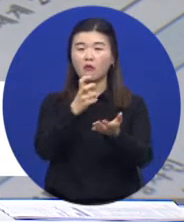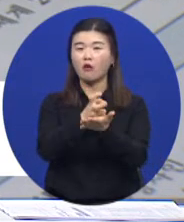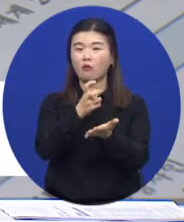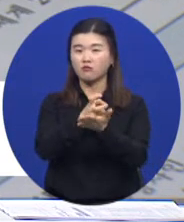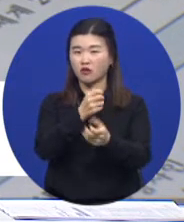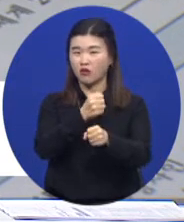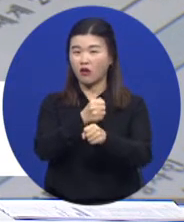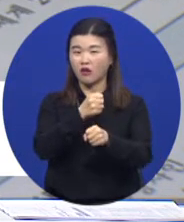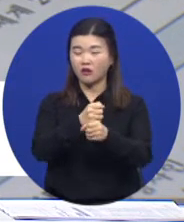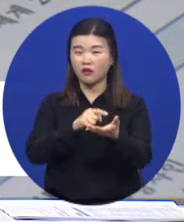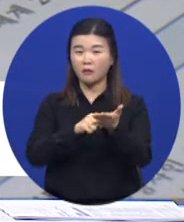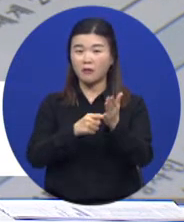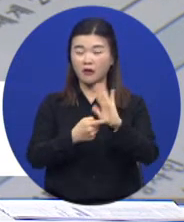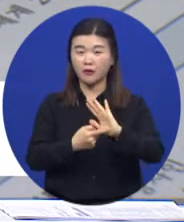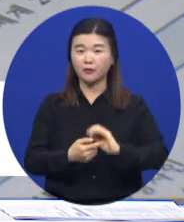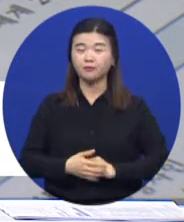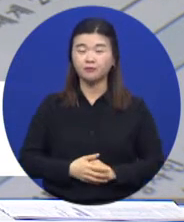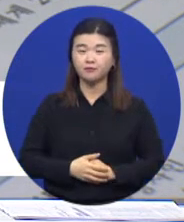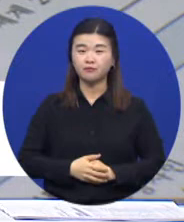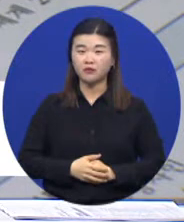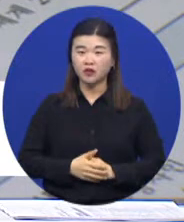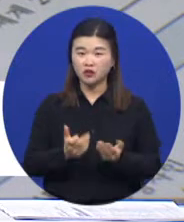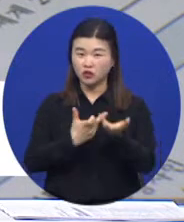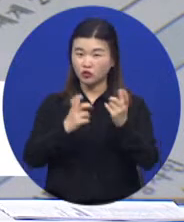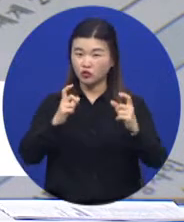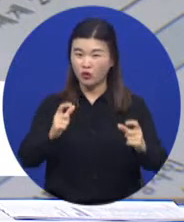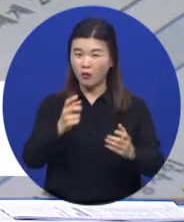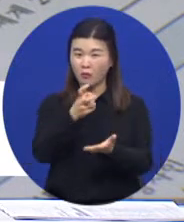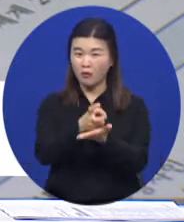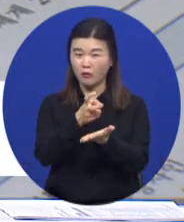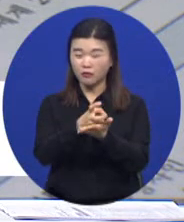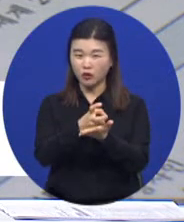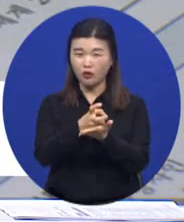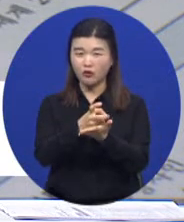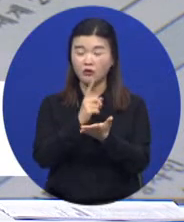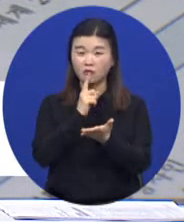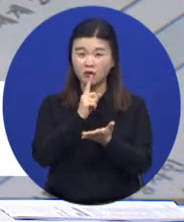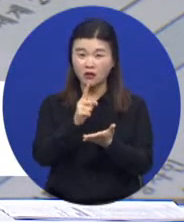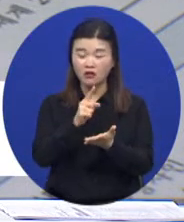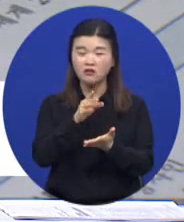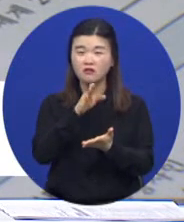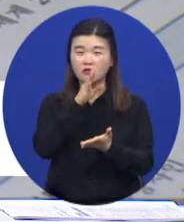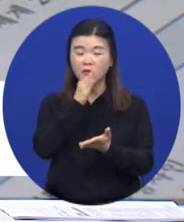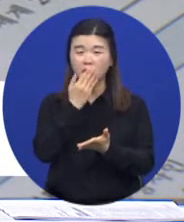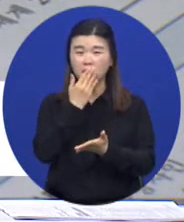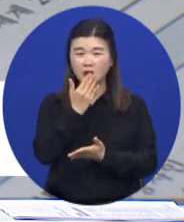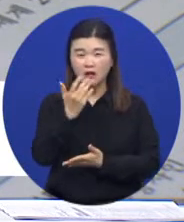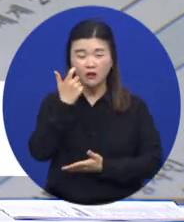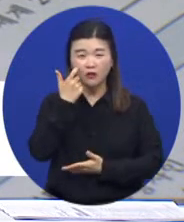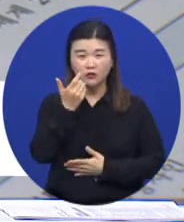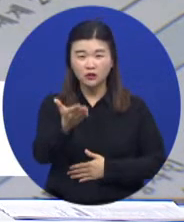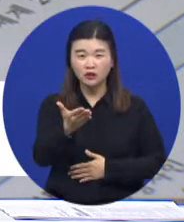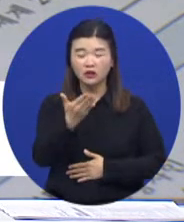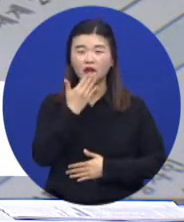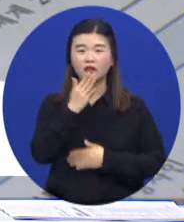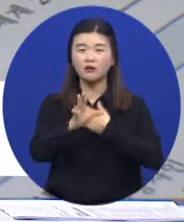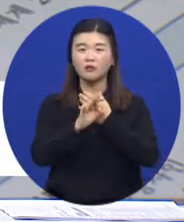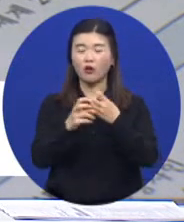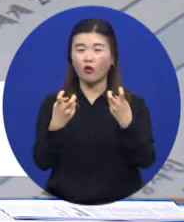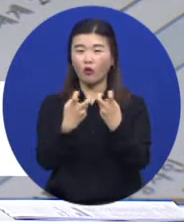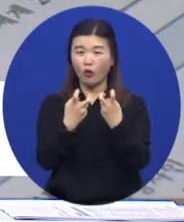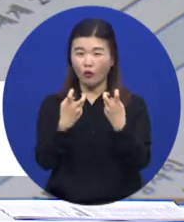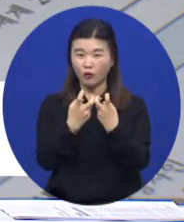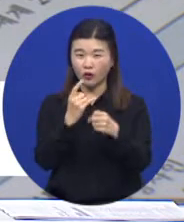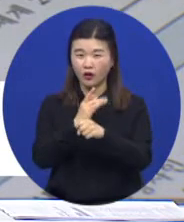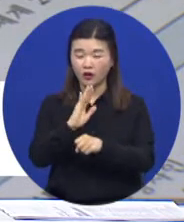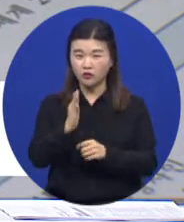법적으로 대응하겠다고 밝혔는데요. 제주 지역에서 법적 대응은 현실적으로 가능한지, 가능하다면